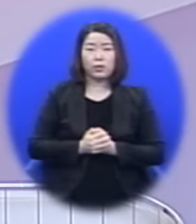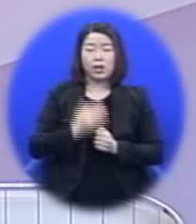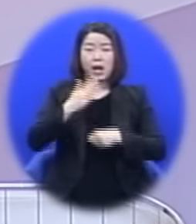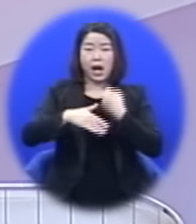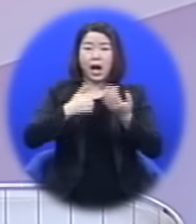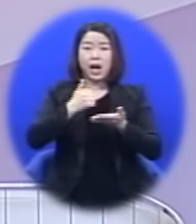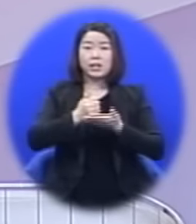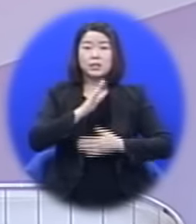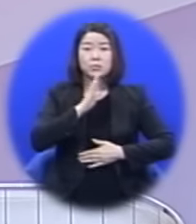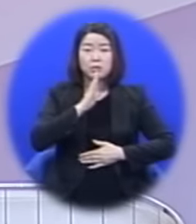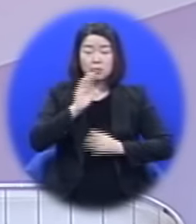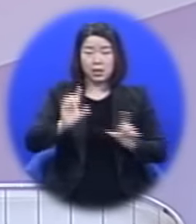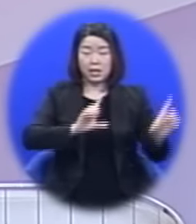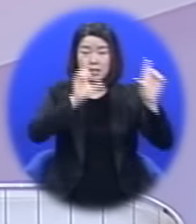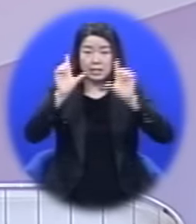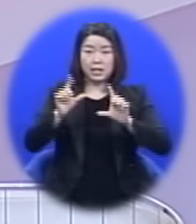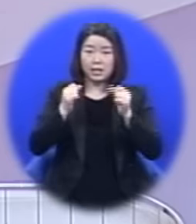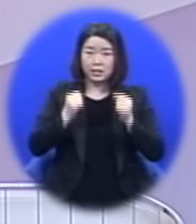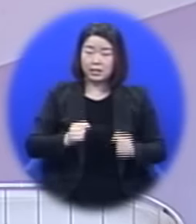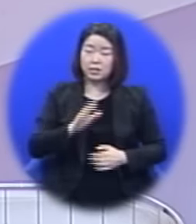하나님 정말 살아계신 거 맞아?